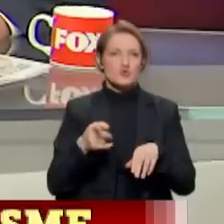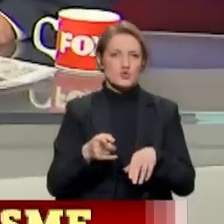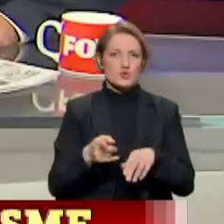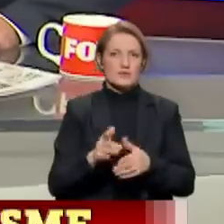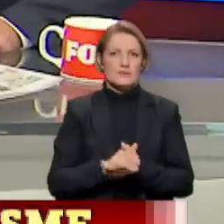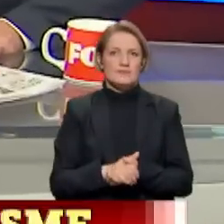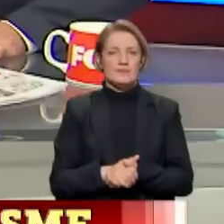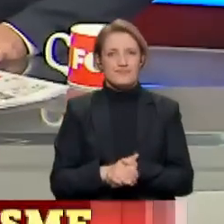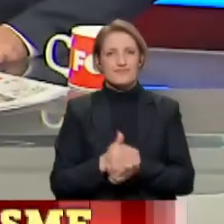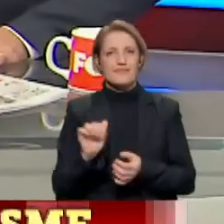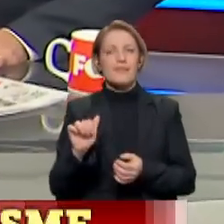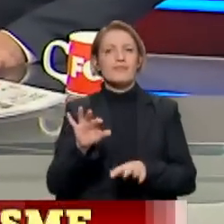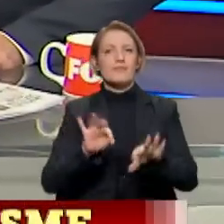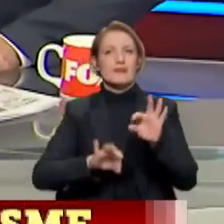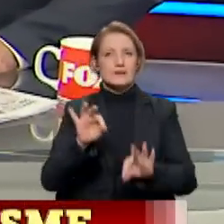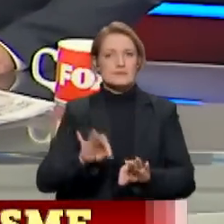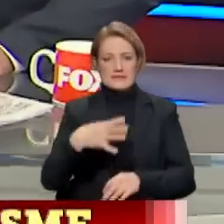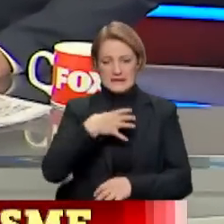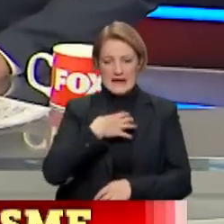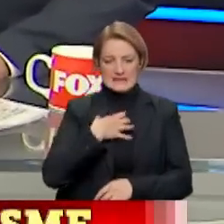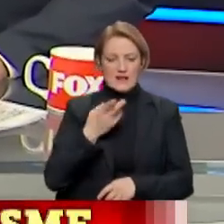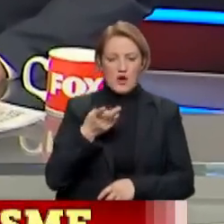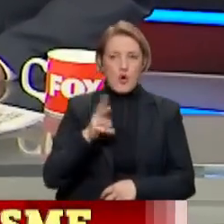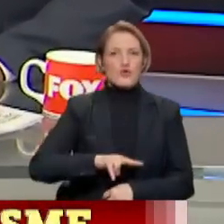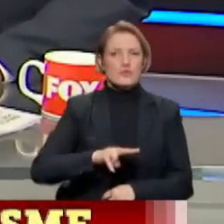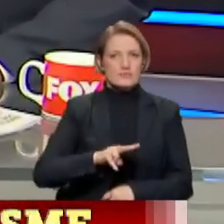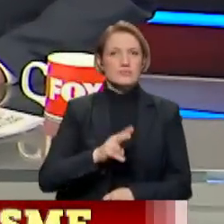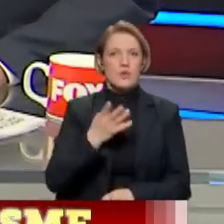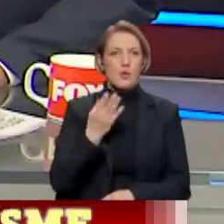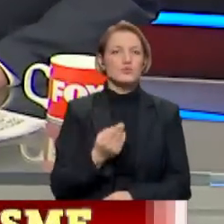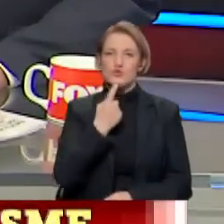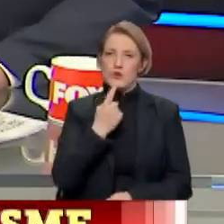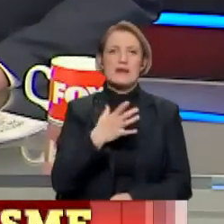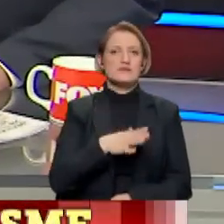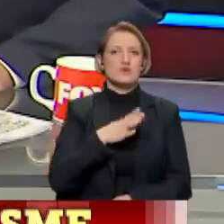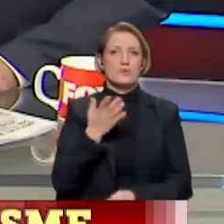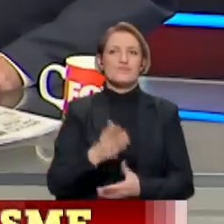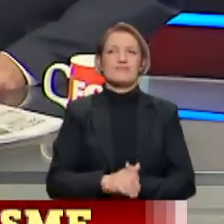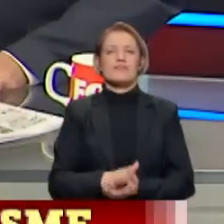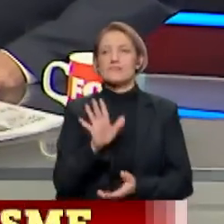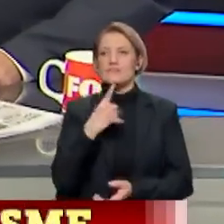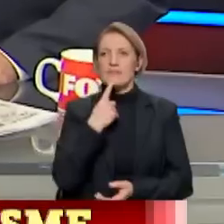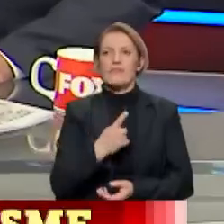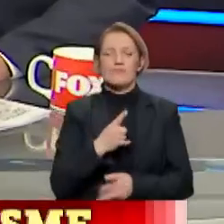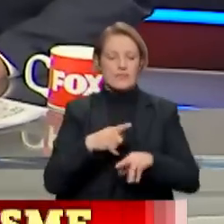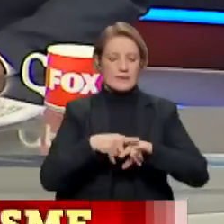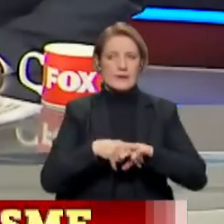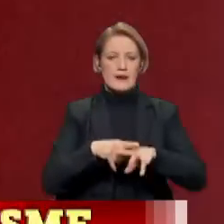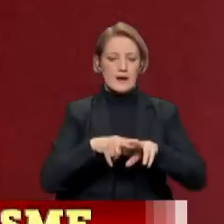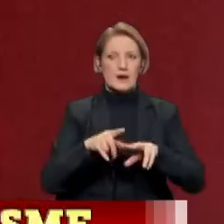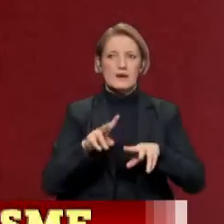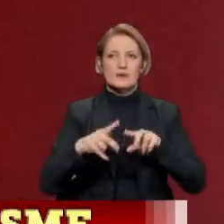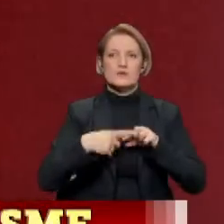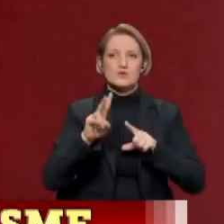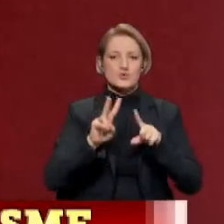hani değerlendirmesi, kendisinin fani olduğunu söylemek istiyor aslında Cumhurbaşkanı. Ne dersiniz? Harun gibi geldiler,